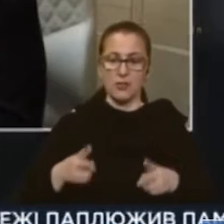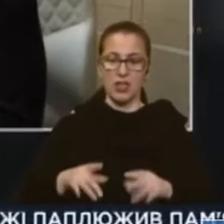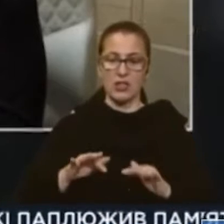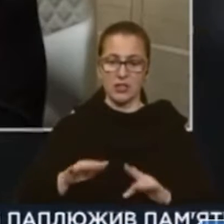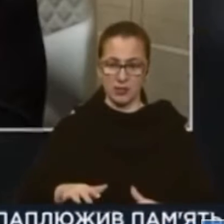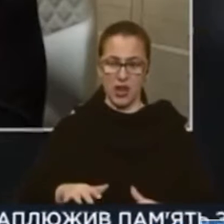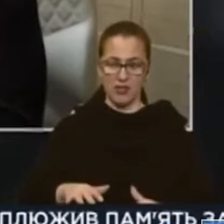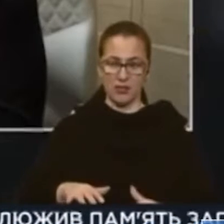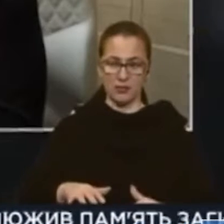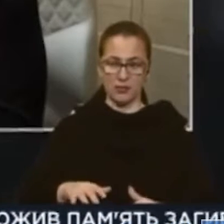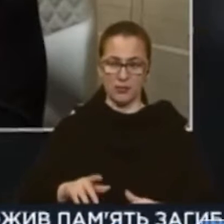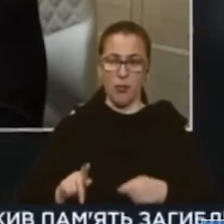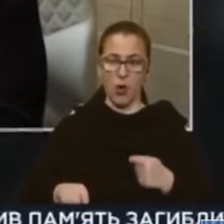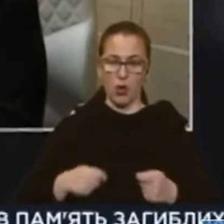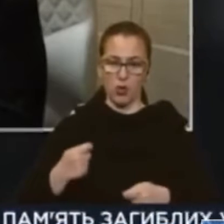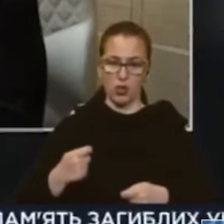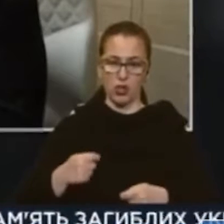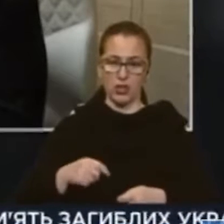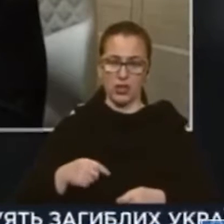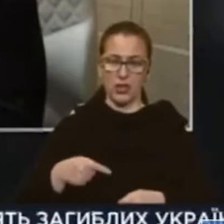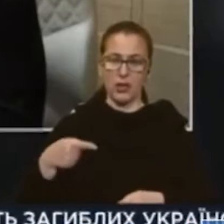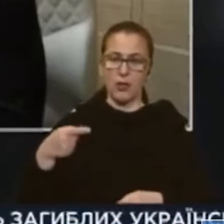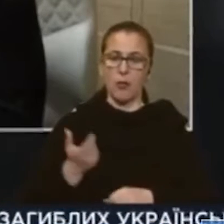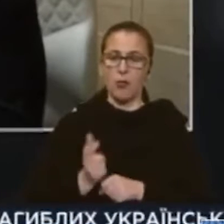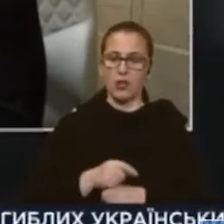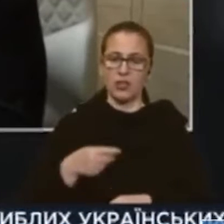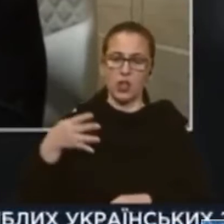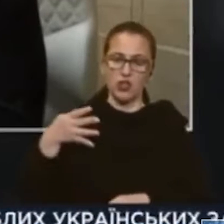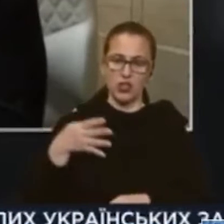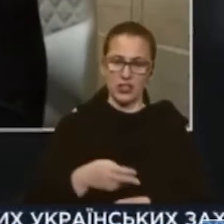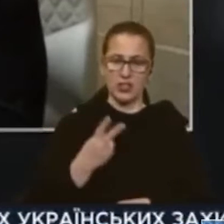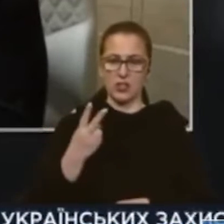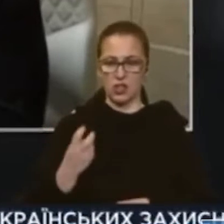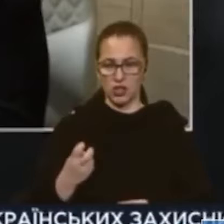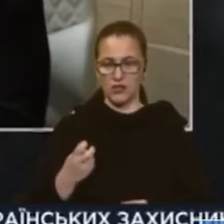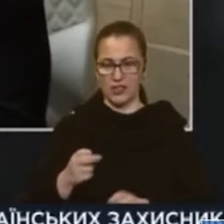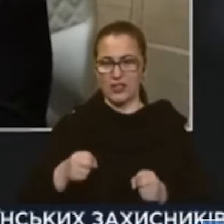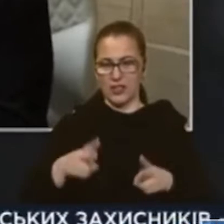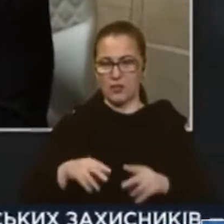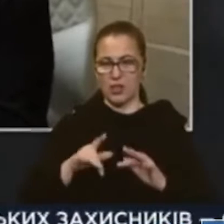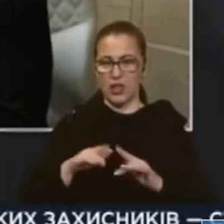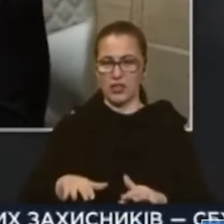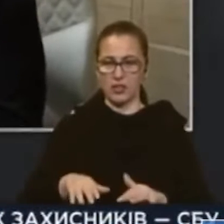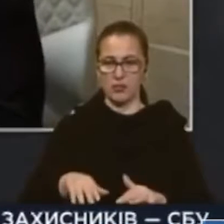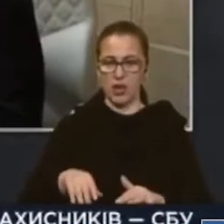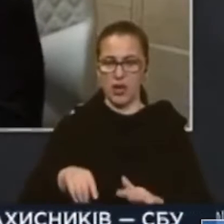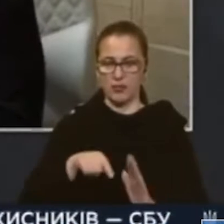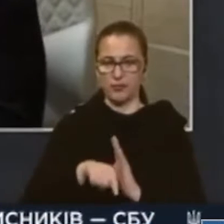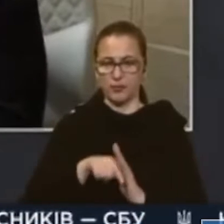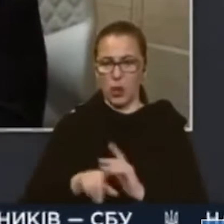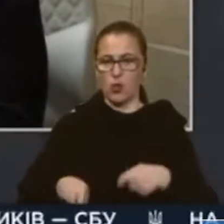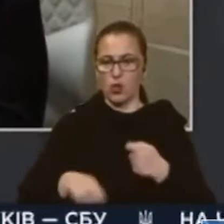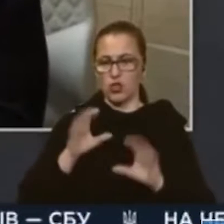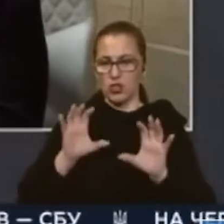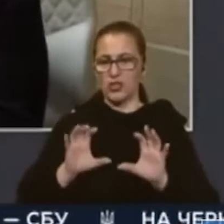кримінальні справи, кримінальне провадження порушені понад 4200 кримінальних проваджень щодо